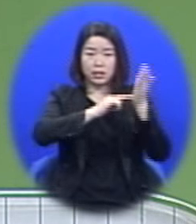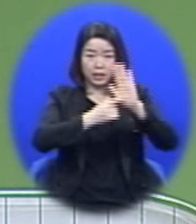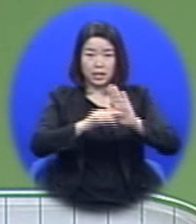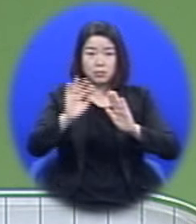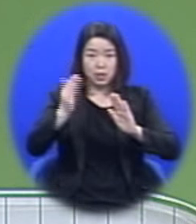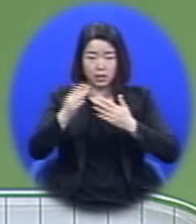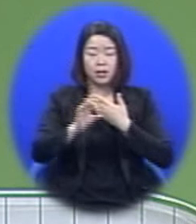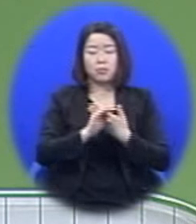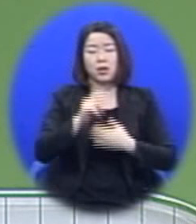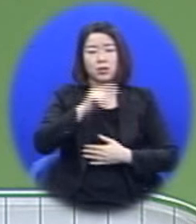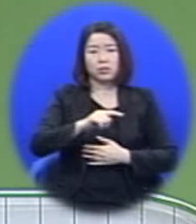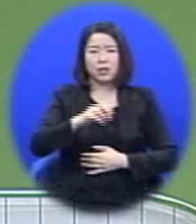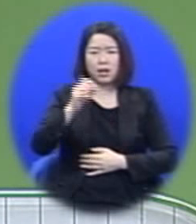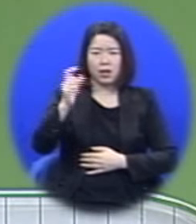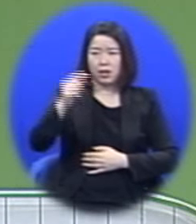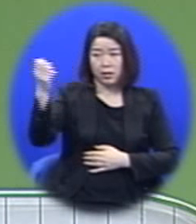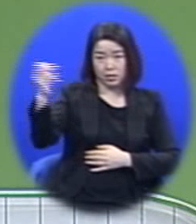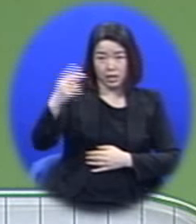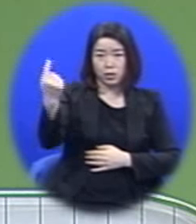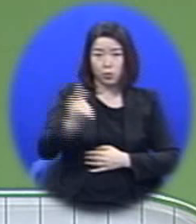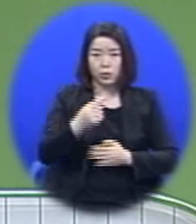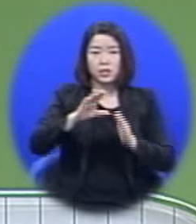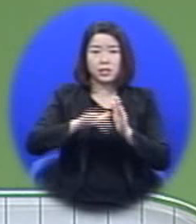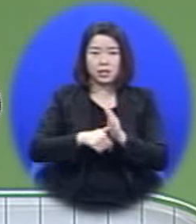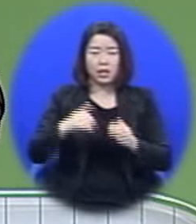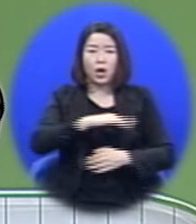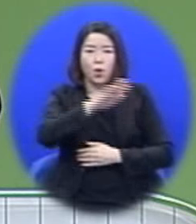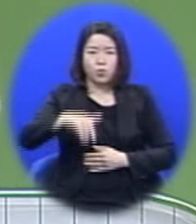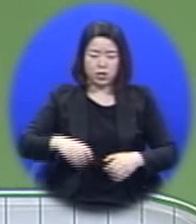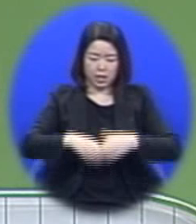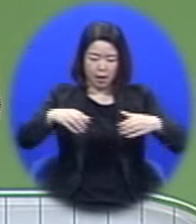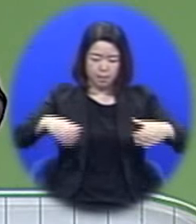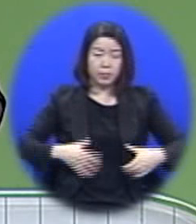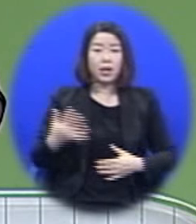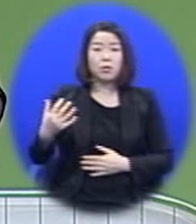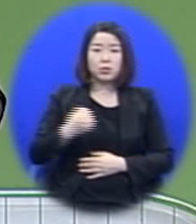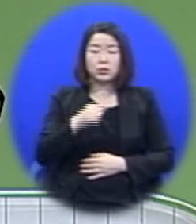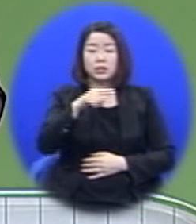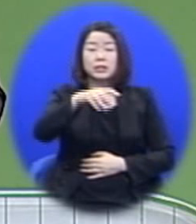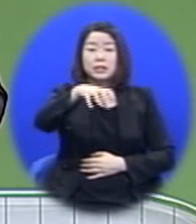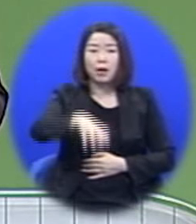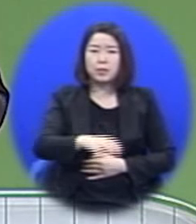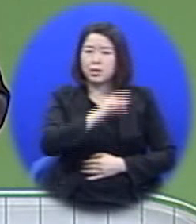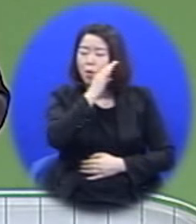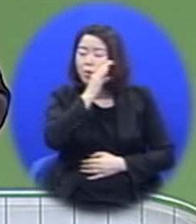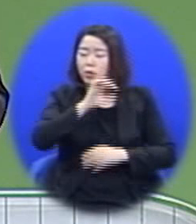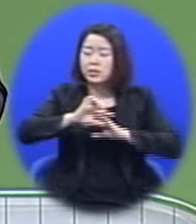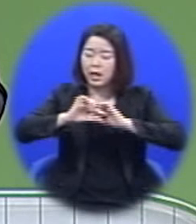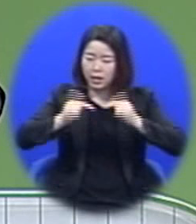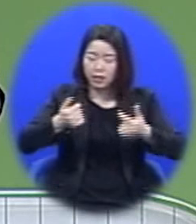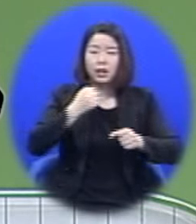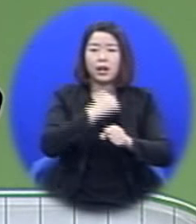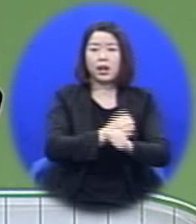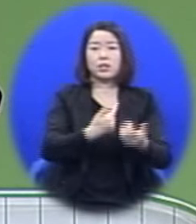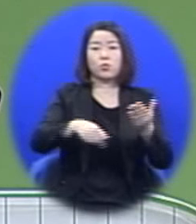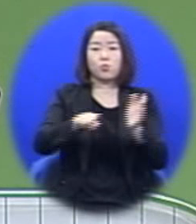되면 그가 강림하실 때 우리로 담대함을 얻어 그 앞에서 부끄럽지 않게 하려